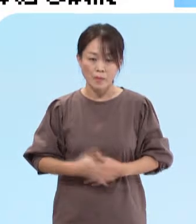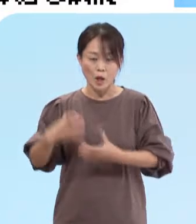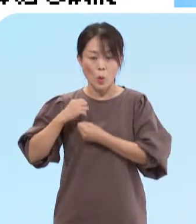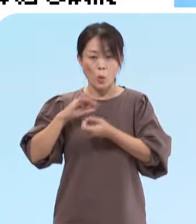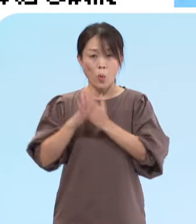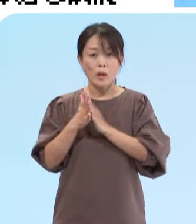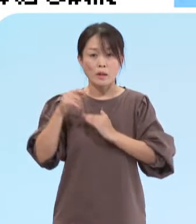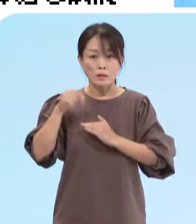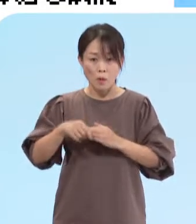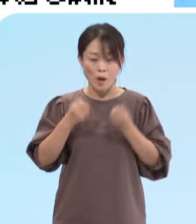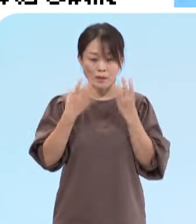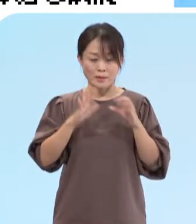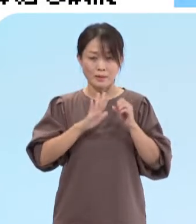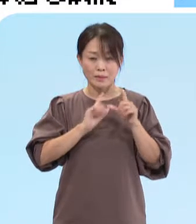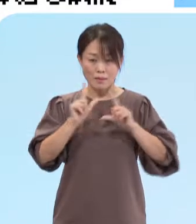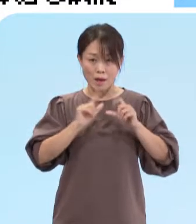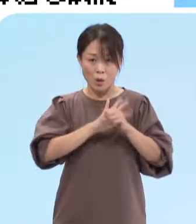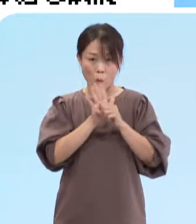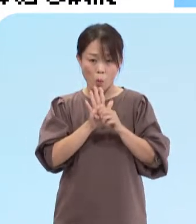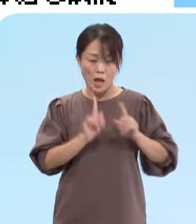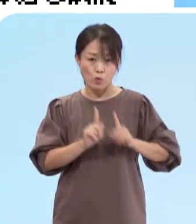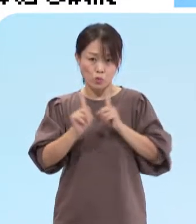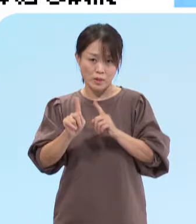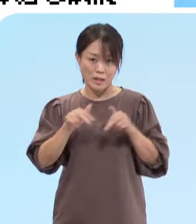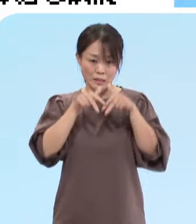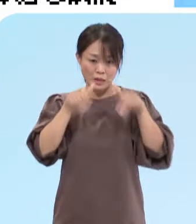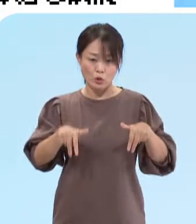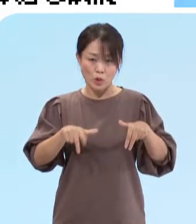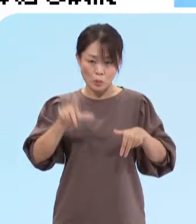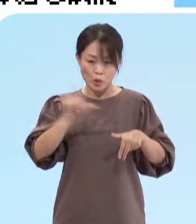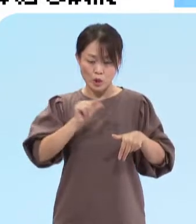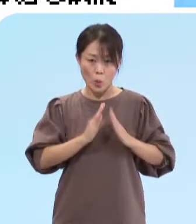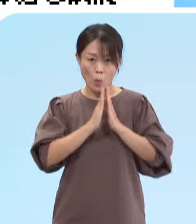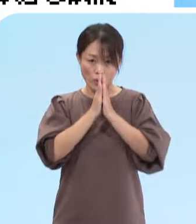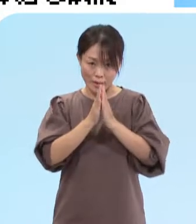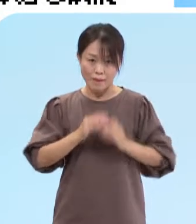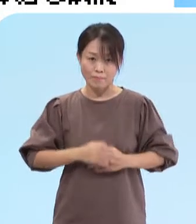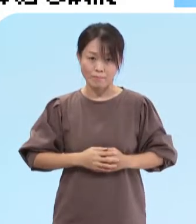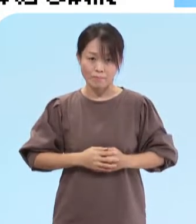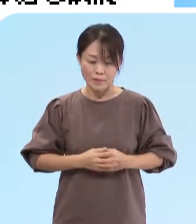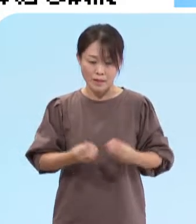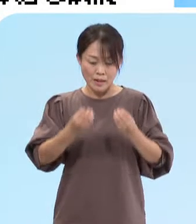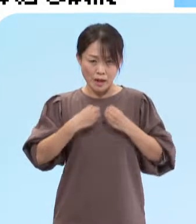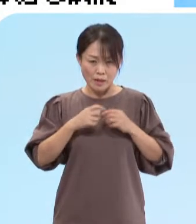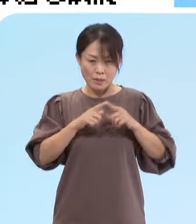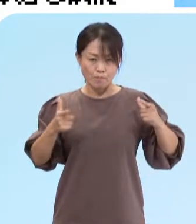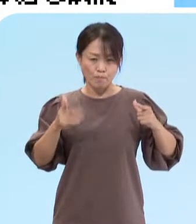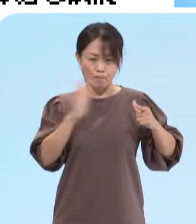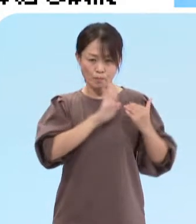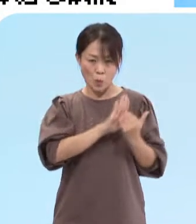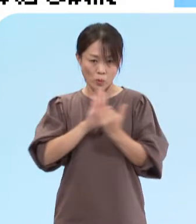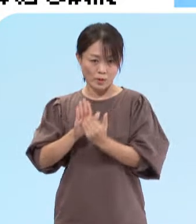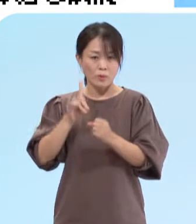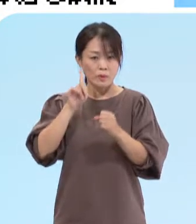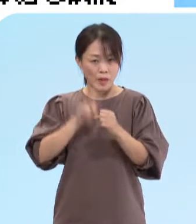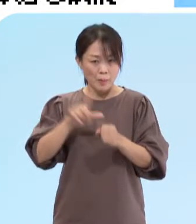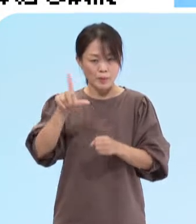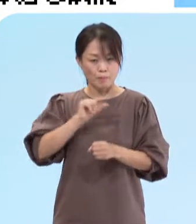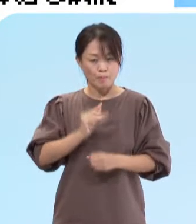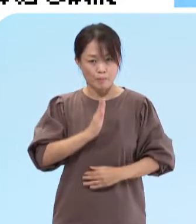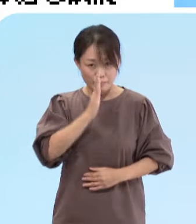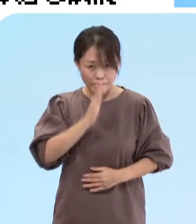また兵庫県では新型コロナ追跡システムの利用をお願いしています。感染拡大防止のため